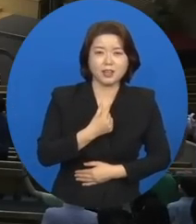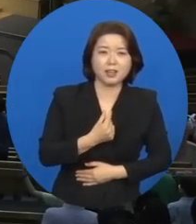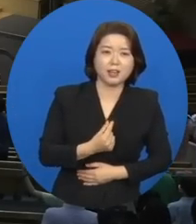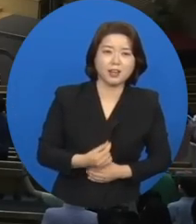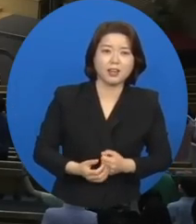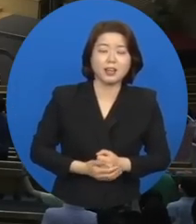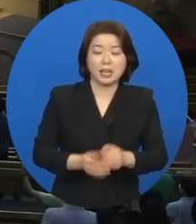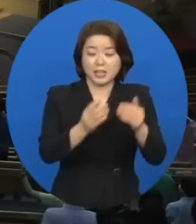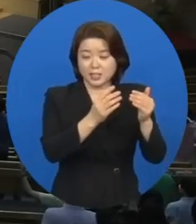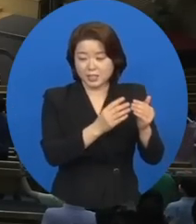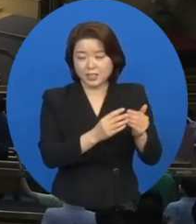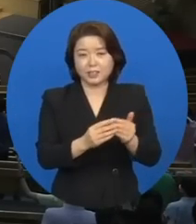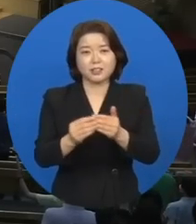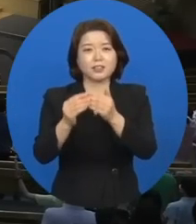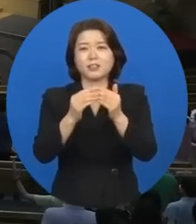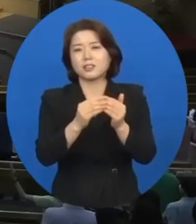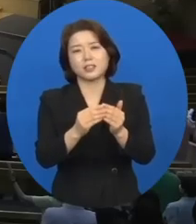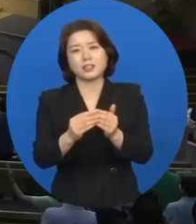기원합니다.